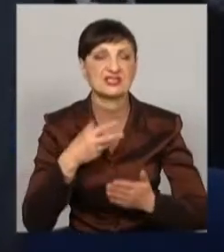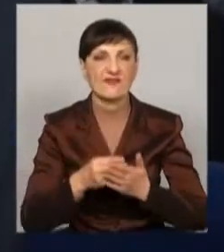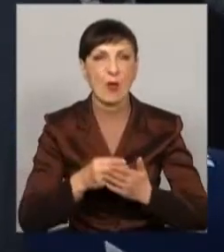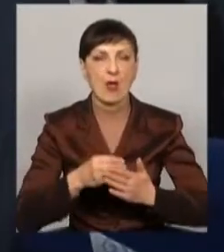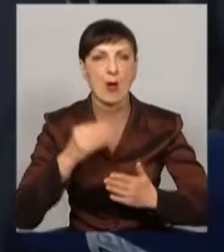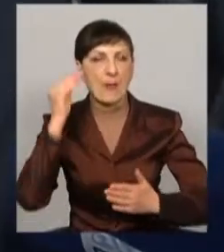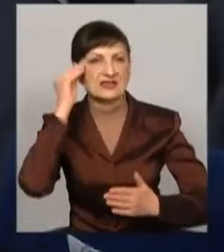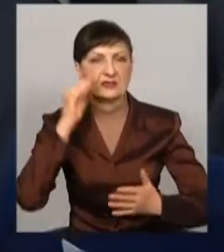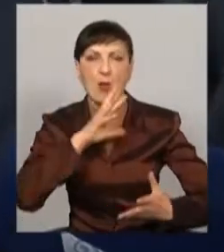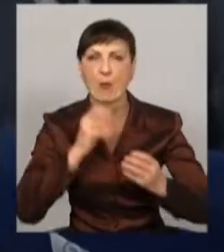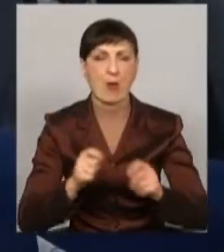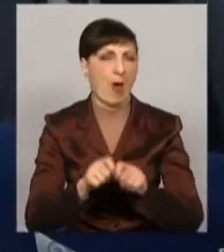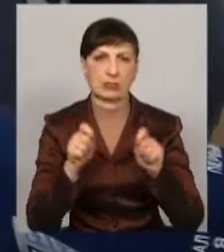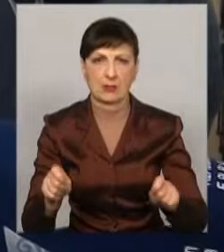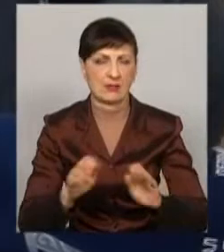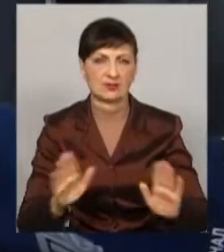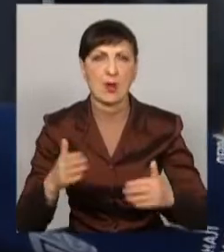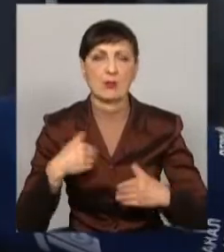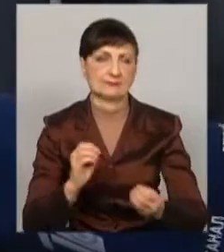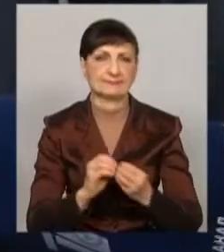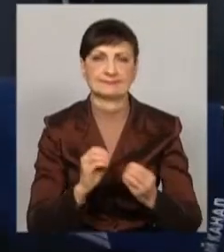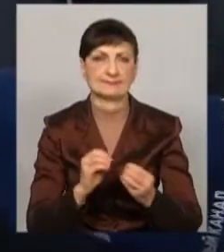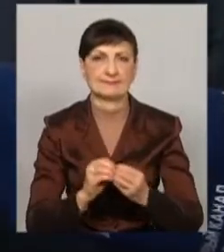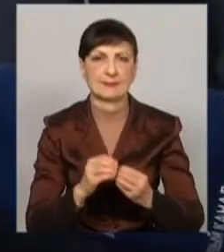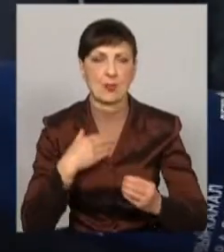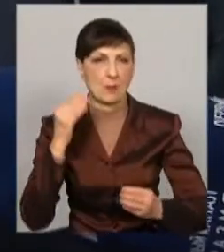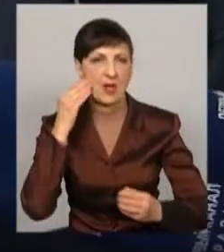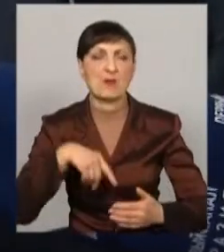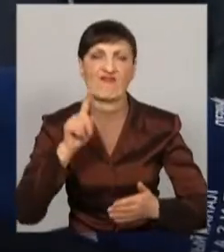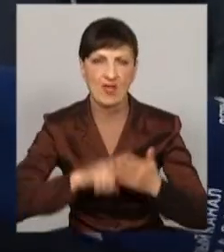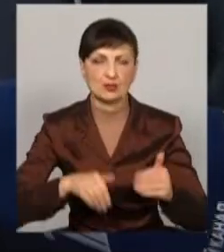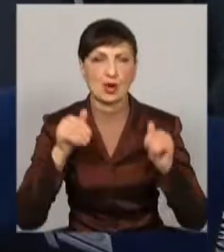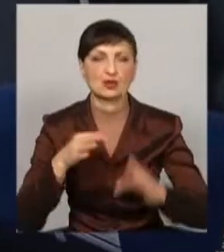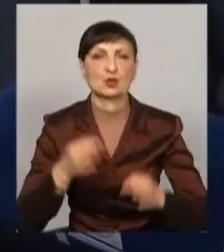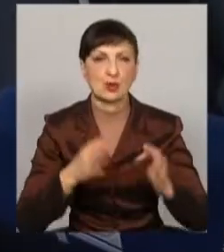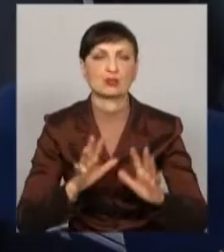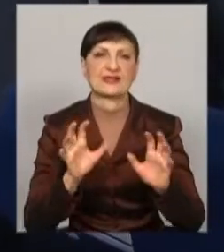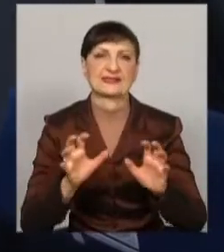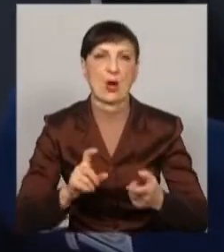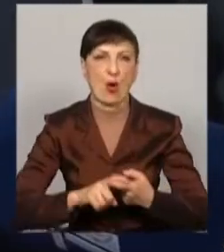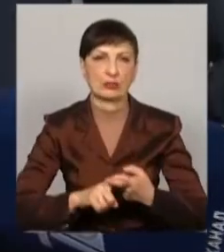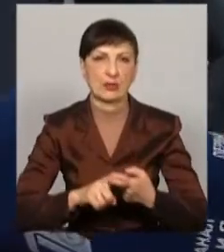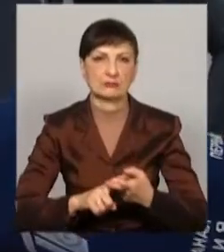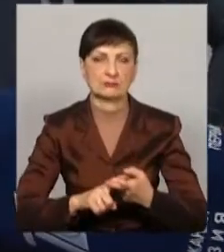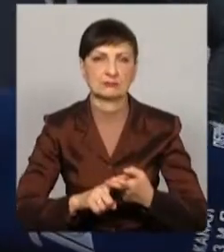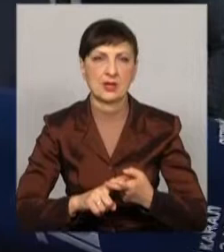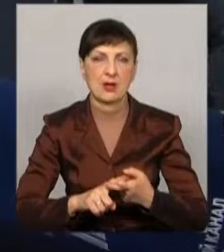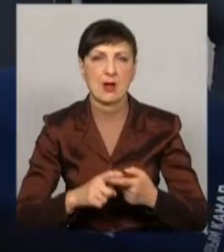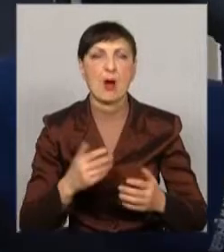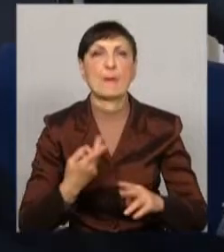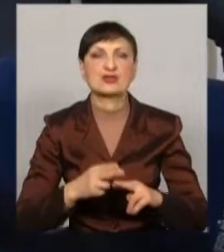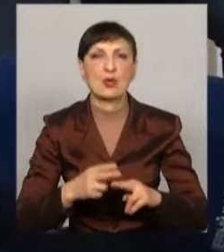в полном объеме раскрыли, поэтому мы ее придерживаемся. Так что верим, что решение суда будет законным, в первую очередь, поскольку